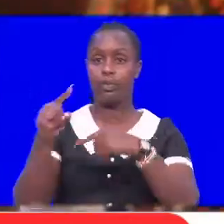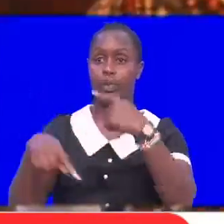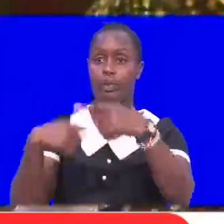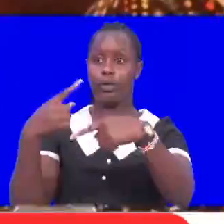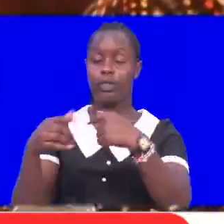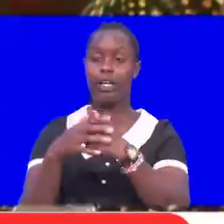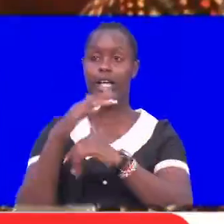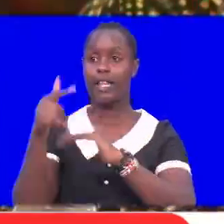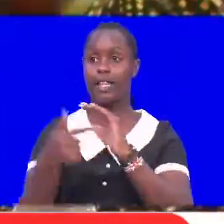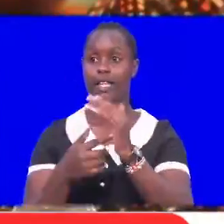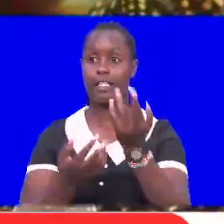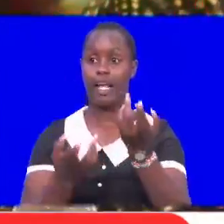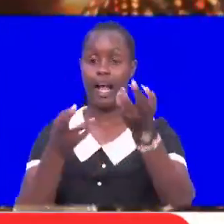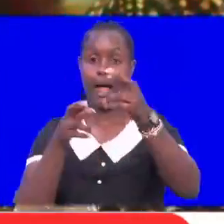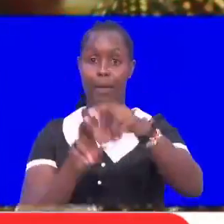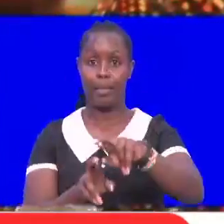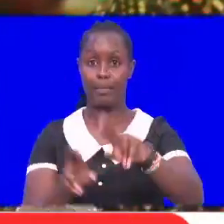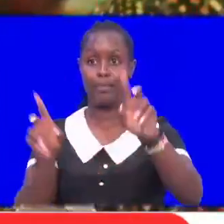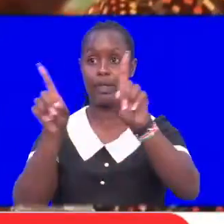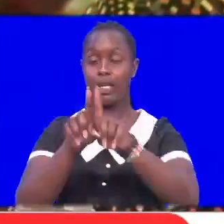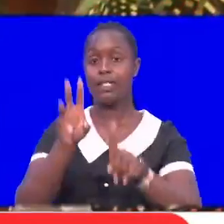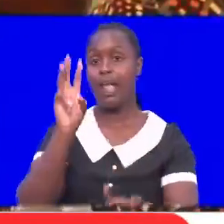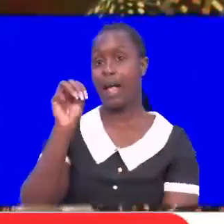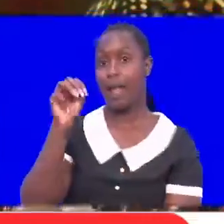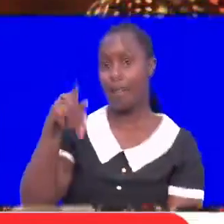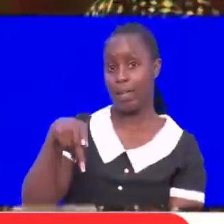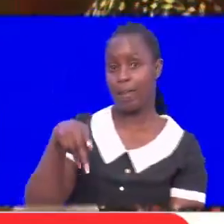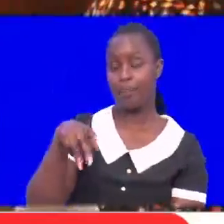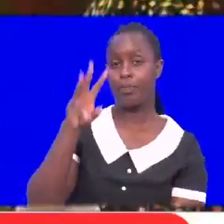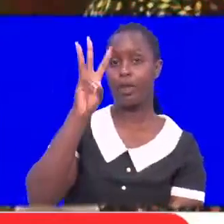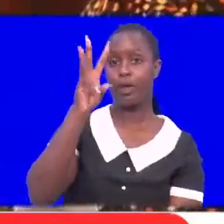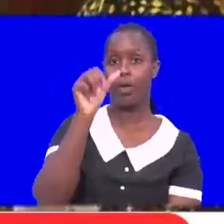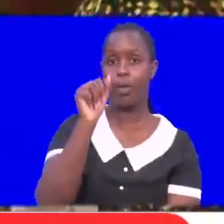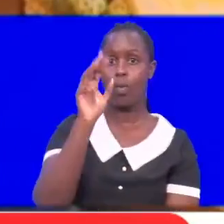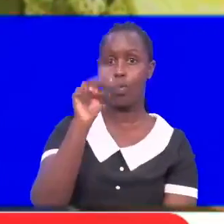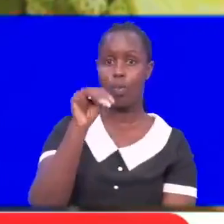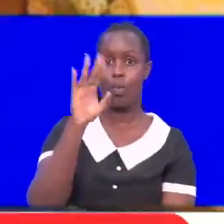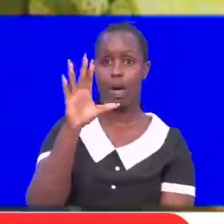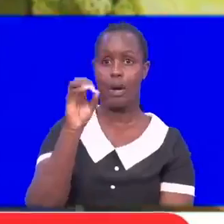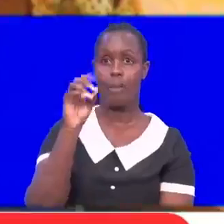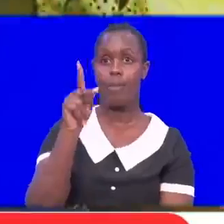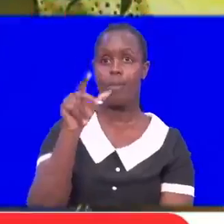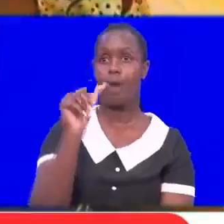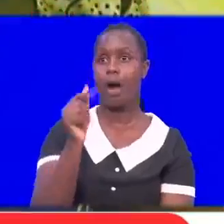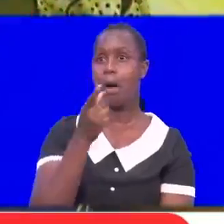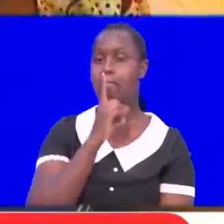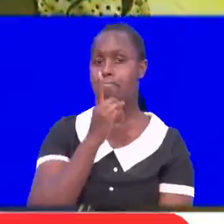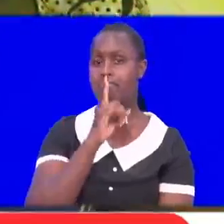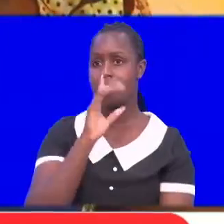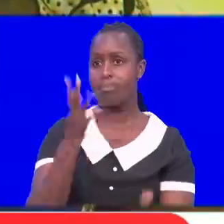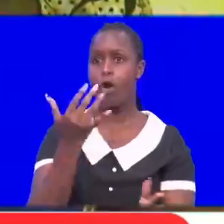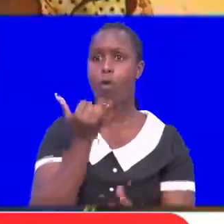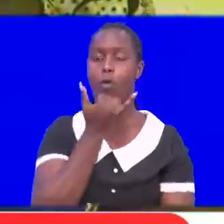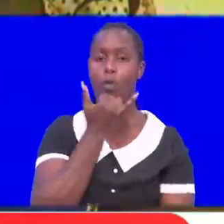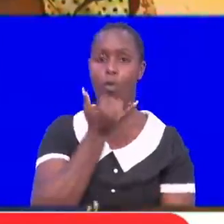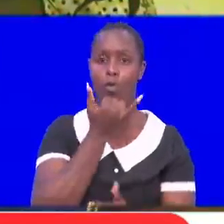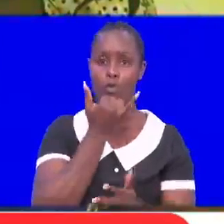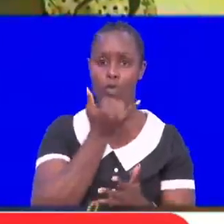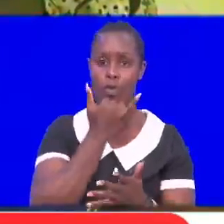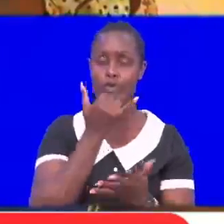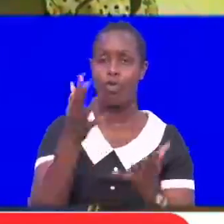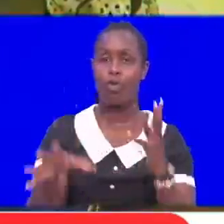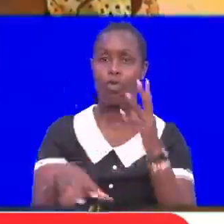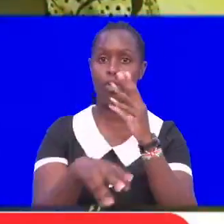Haya yanajiri huku mbunge wa Bumula wa Mboka wa Nami akishtumu hatua ya serikali ya kuongeza ada ya karo ya shule